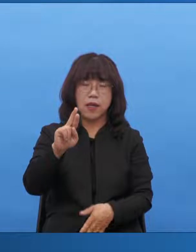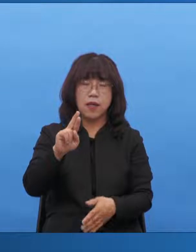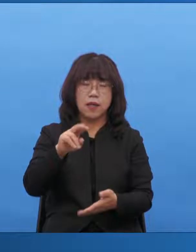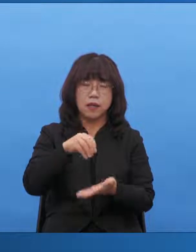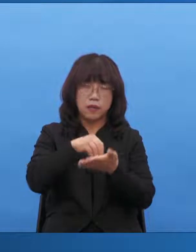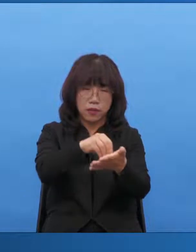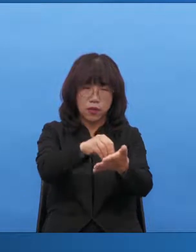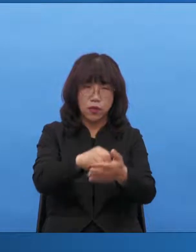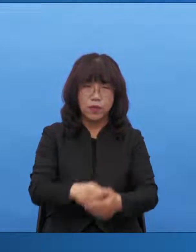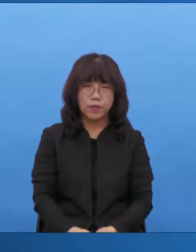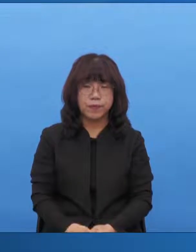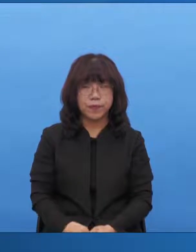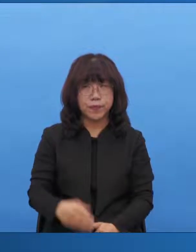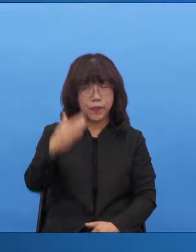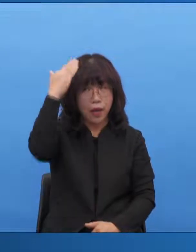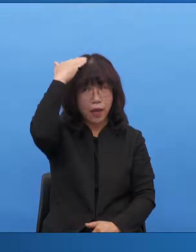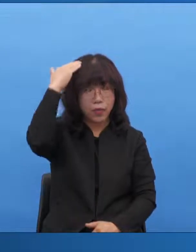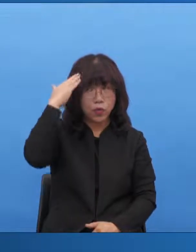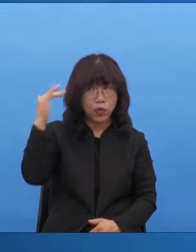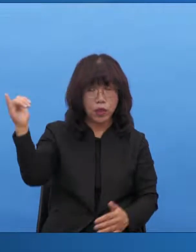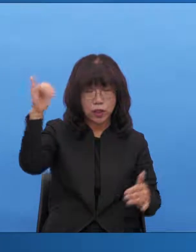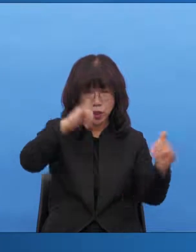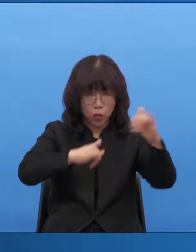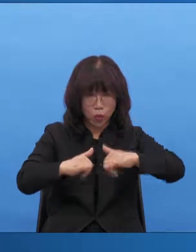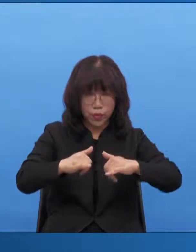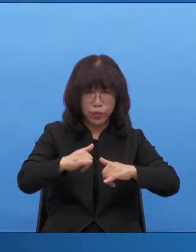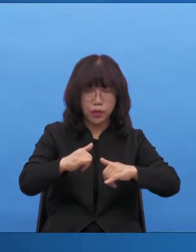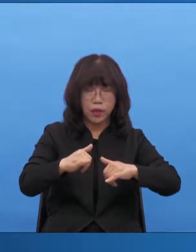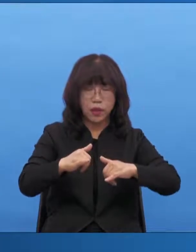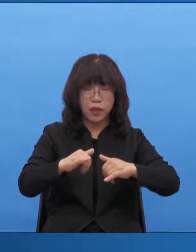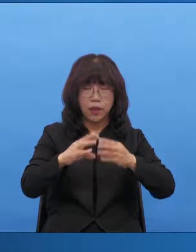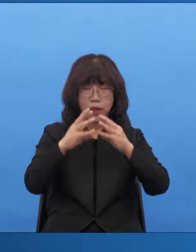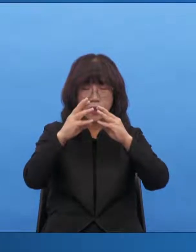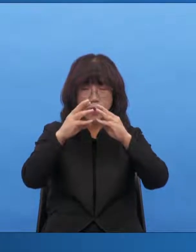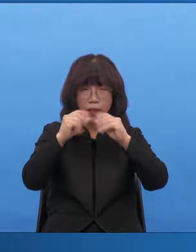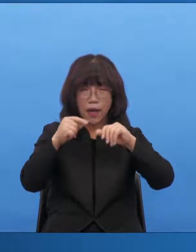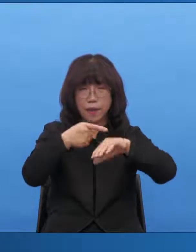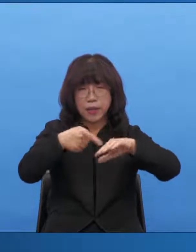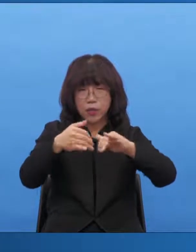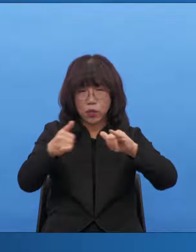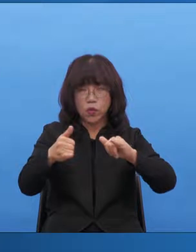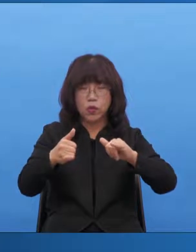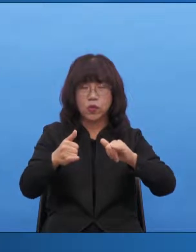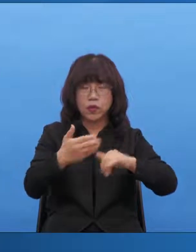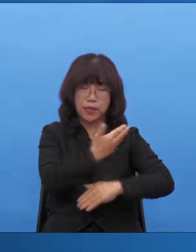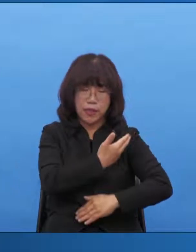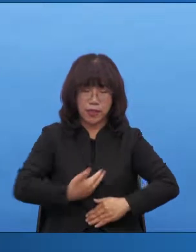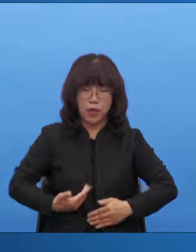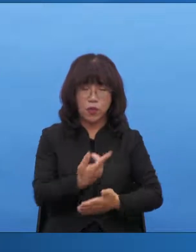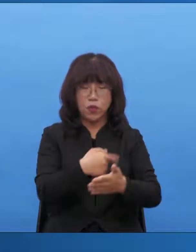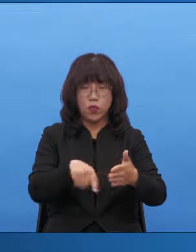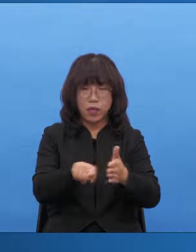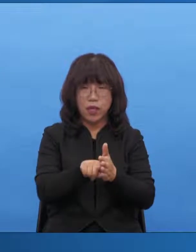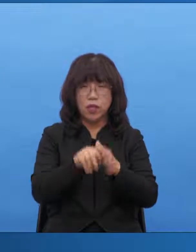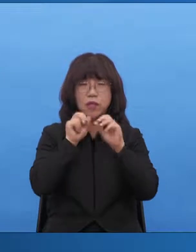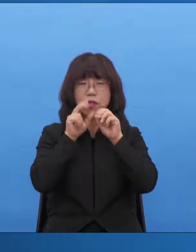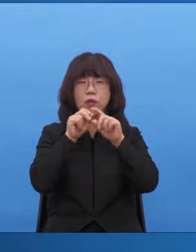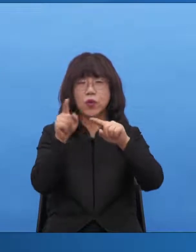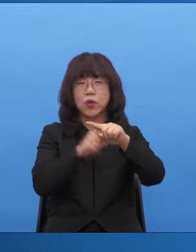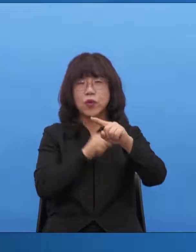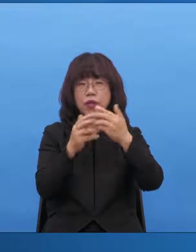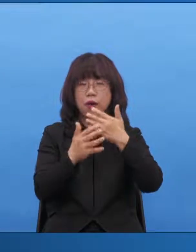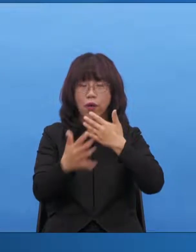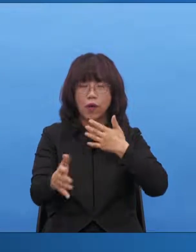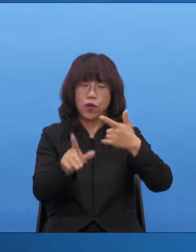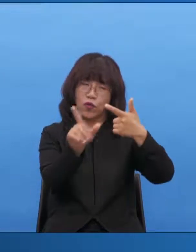한국에 와 있는 다민족 제자들과 해외 사명자에게 정확한 언약을 전달하는 다민족 선교대회가 오는 6월